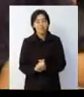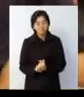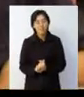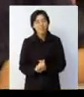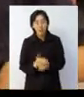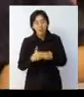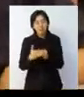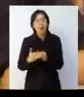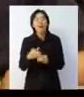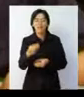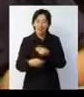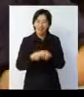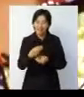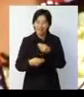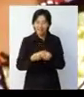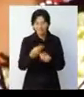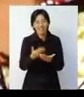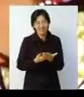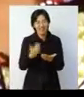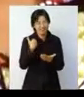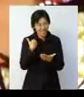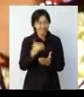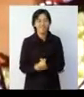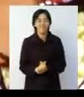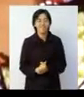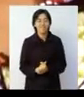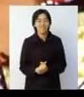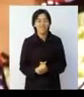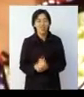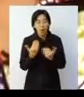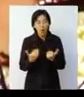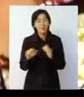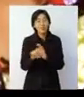กว่าไม่ได้ทำขนมก็จะพาไปขายเดี๋ยวออกไปขายแล้วเนี่ยเ